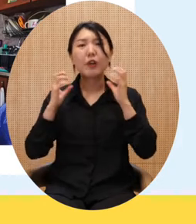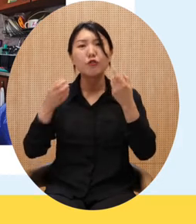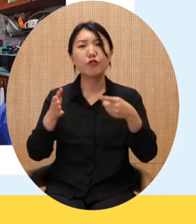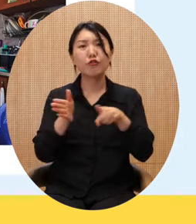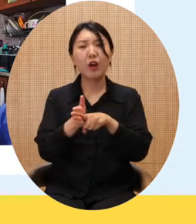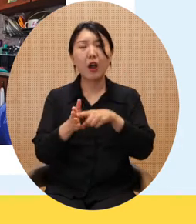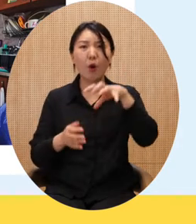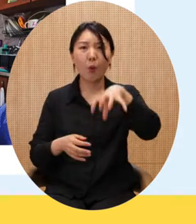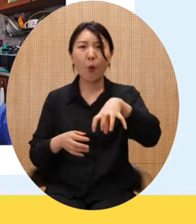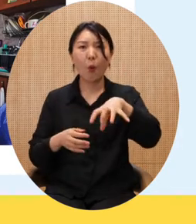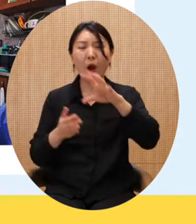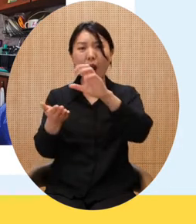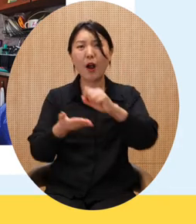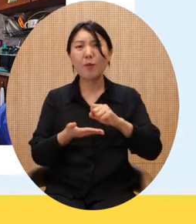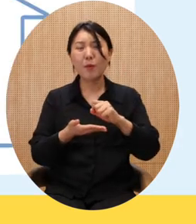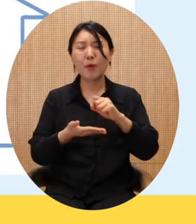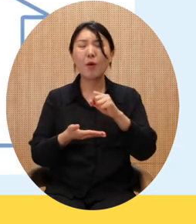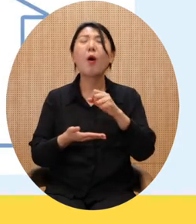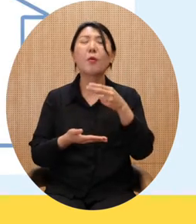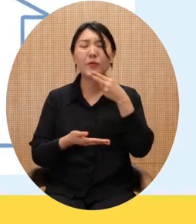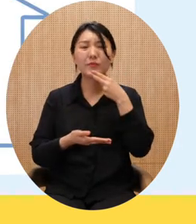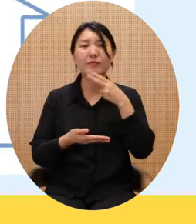또한 부재한 상황입니다.